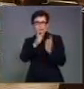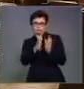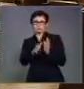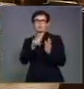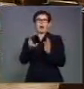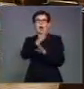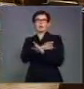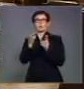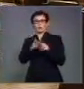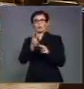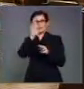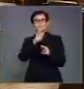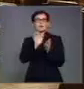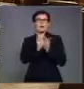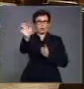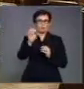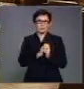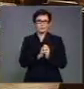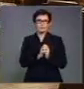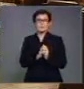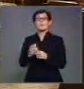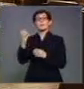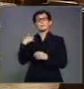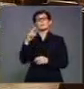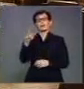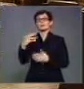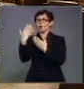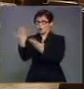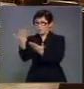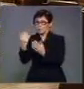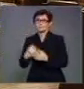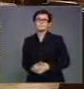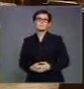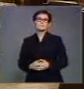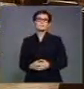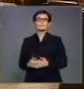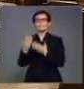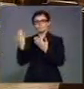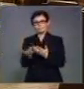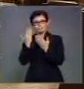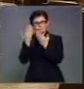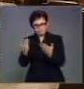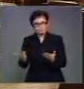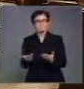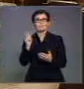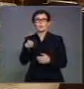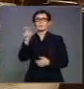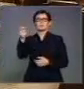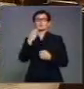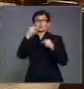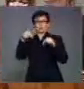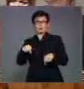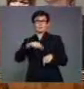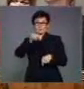ja aikaisemmin tuomitun karkottamista. Ministeri Räsänen, olkaa hyvä. Arvoisa herra puhemies, Suomessa